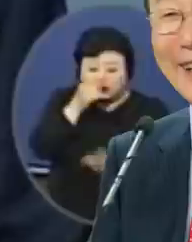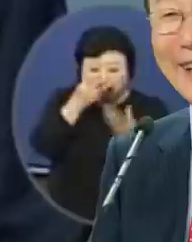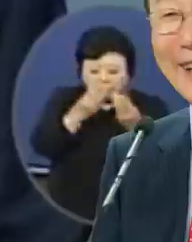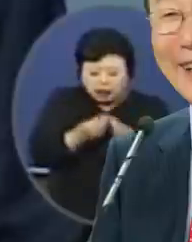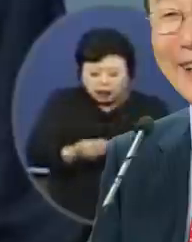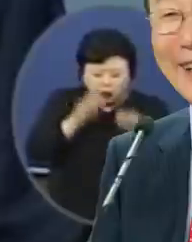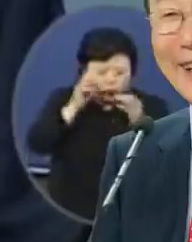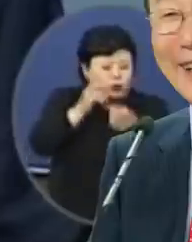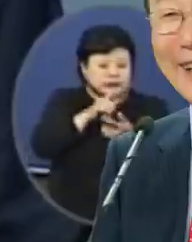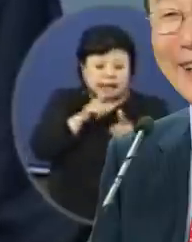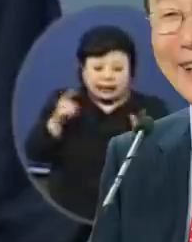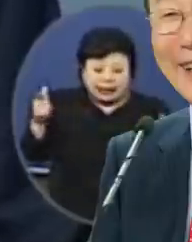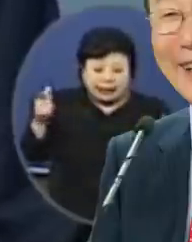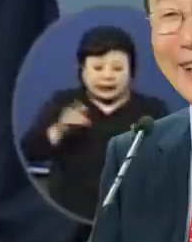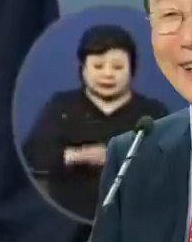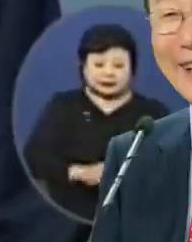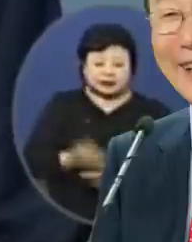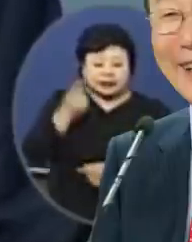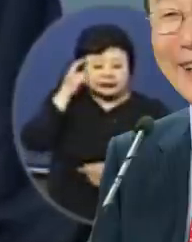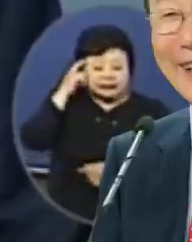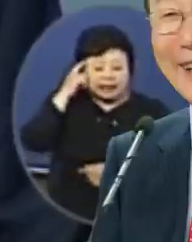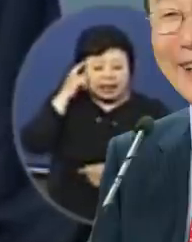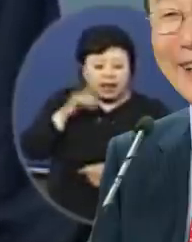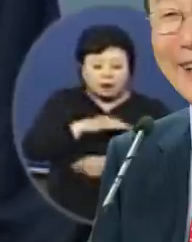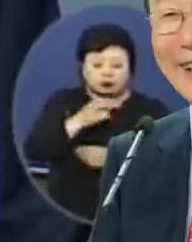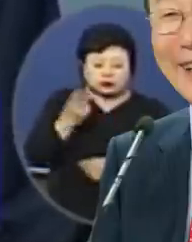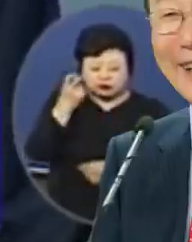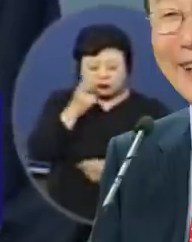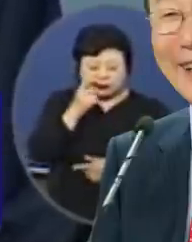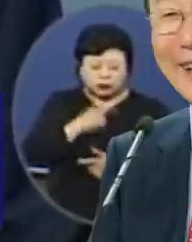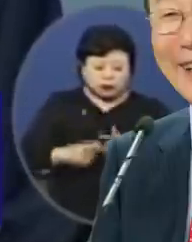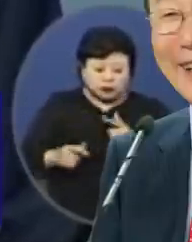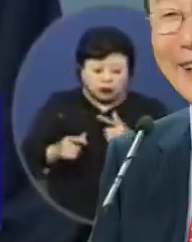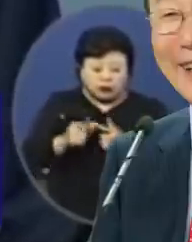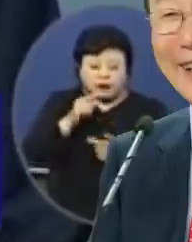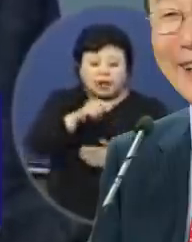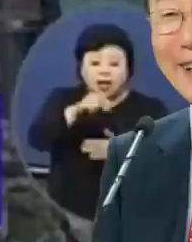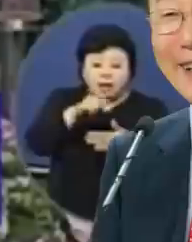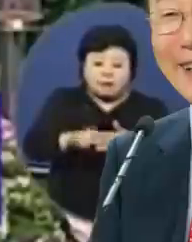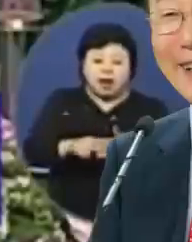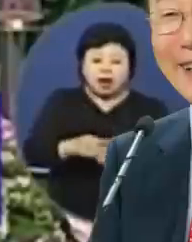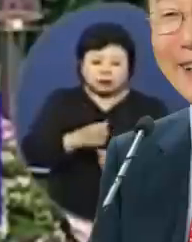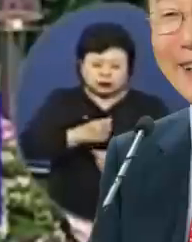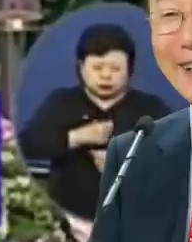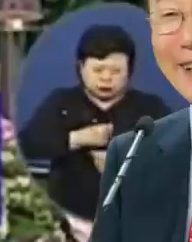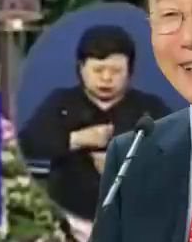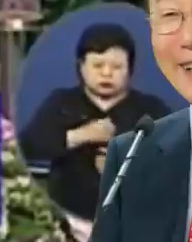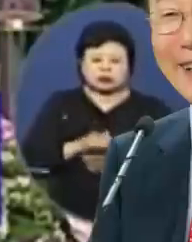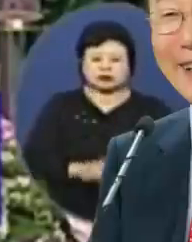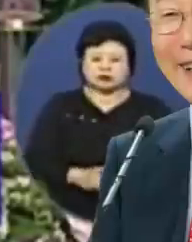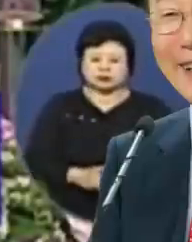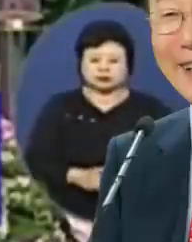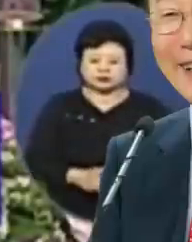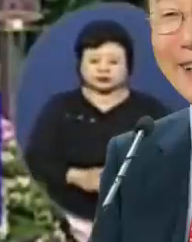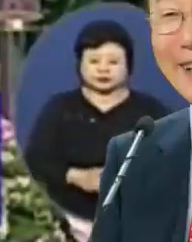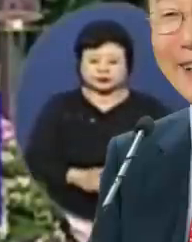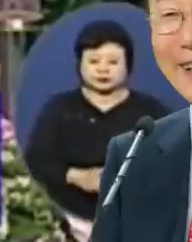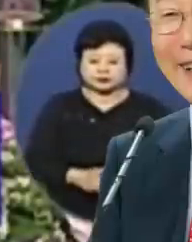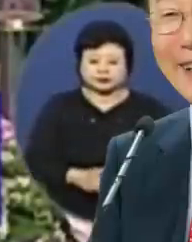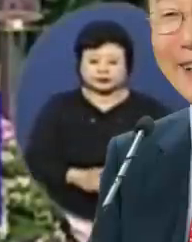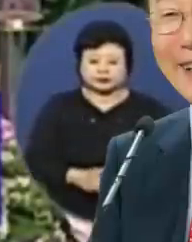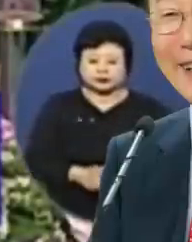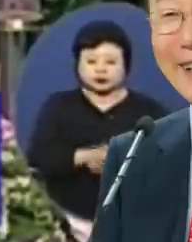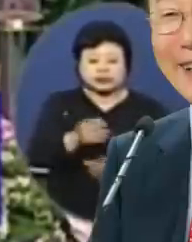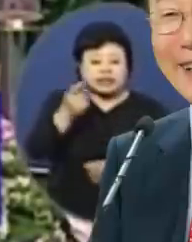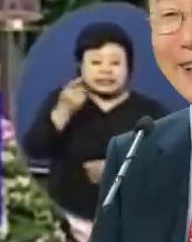안 보이는 것입니다. 생각은 뭐든 지킬 만한 것 중에 더욱 우리 마음속에서 지키라고 성경은 말하고 있는 것입니다.